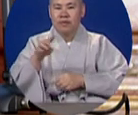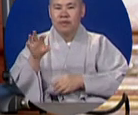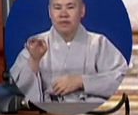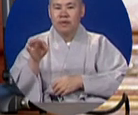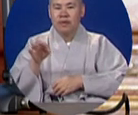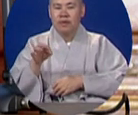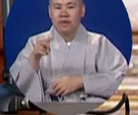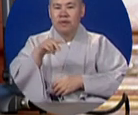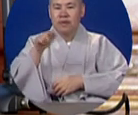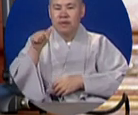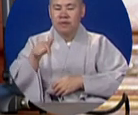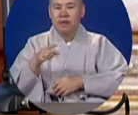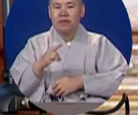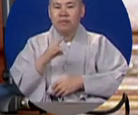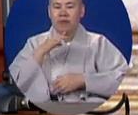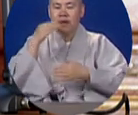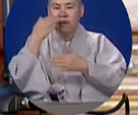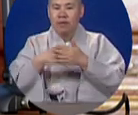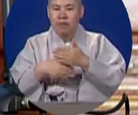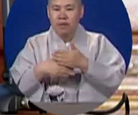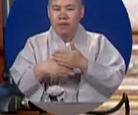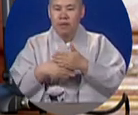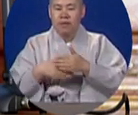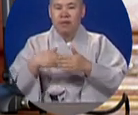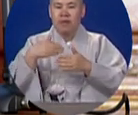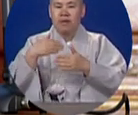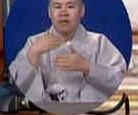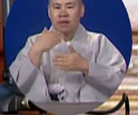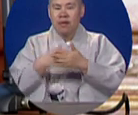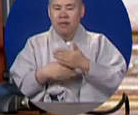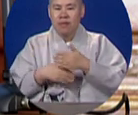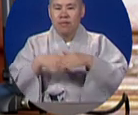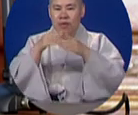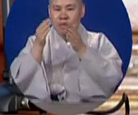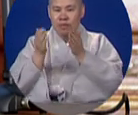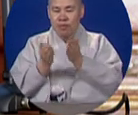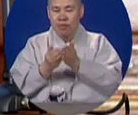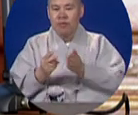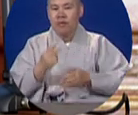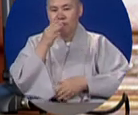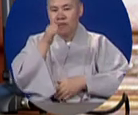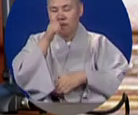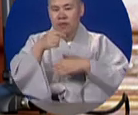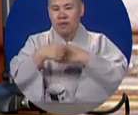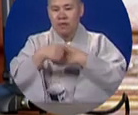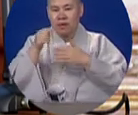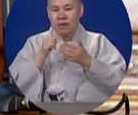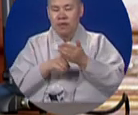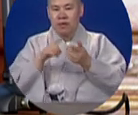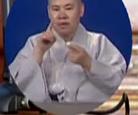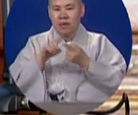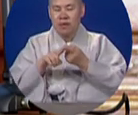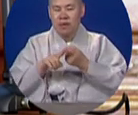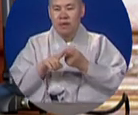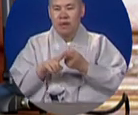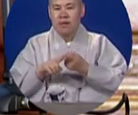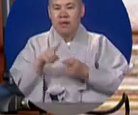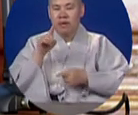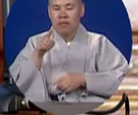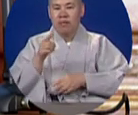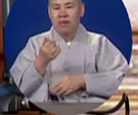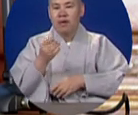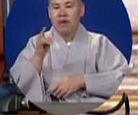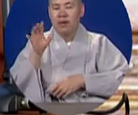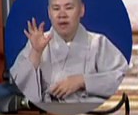식만 빼고 나머지 모든 그 중생심에 대한 것을 한꺼번에 행자로 탁